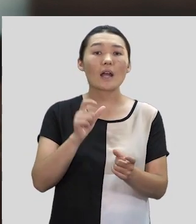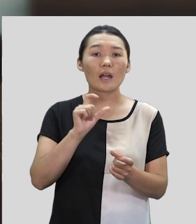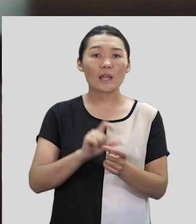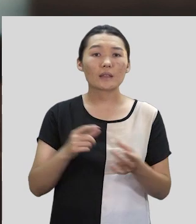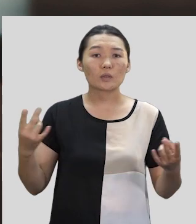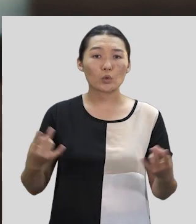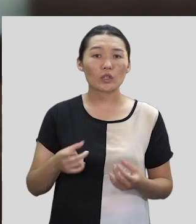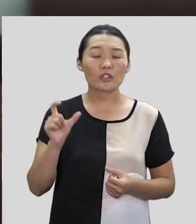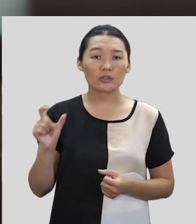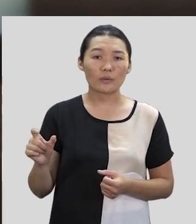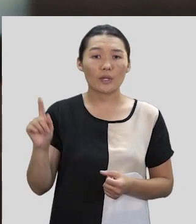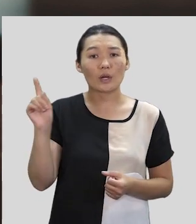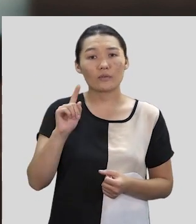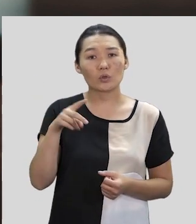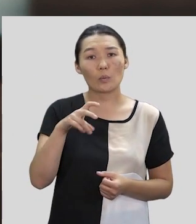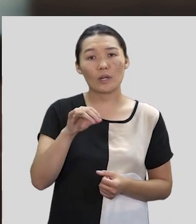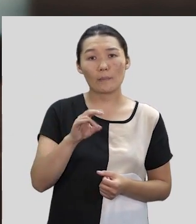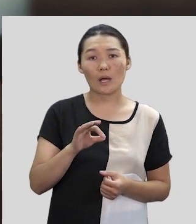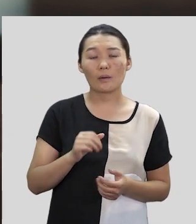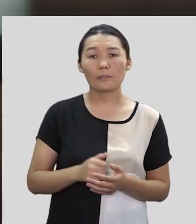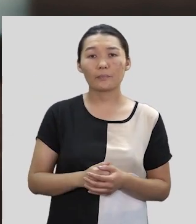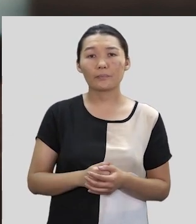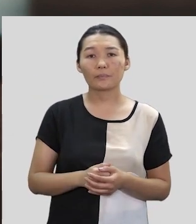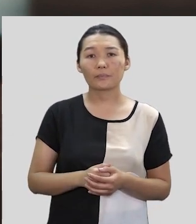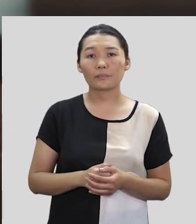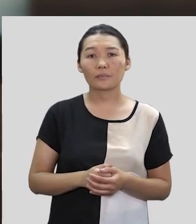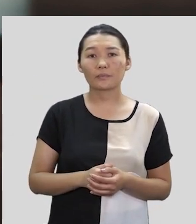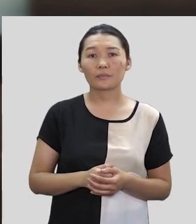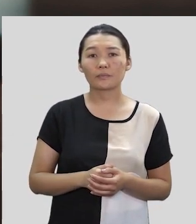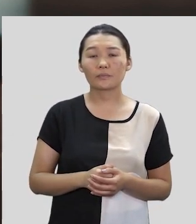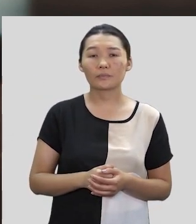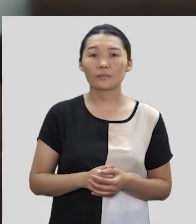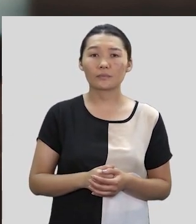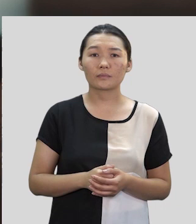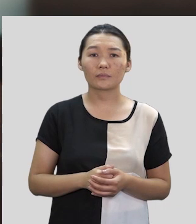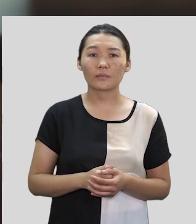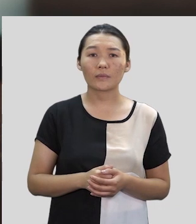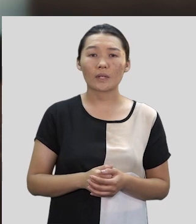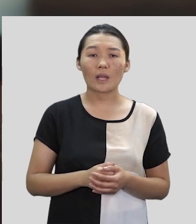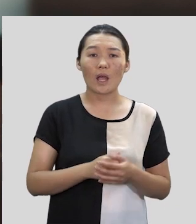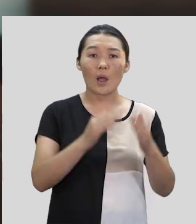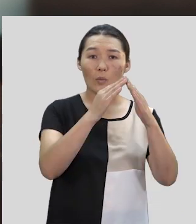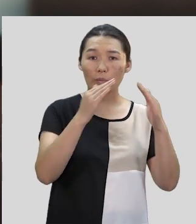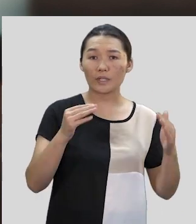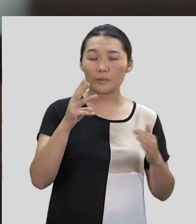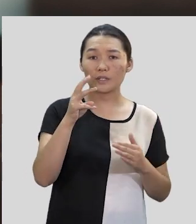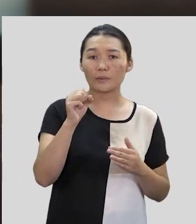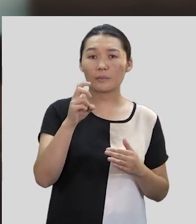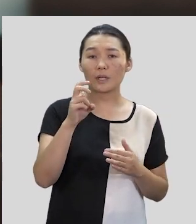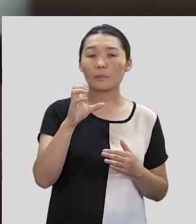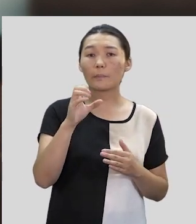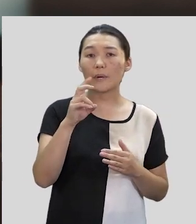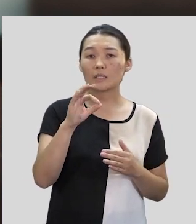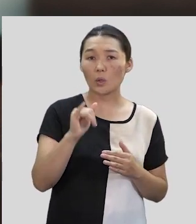человека в чем-либо по пирамиде маслоу мы с вами